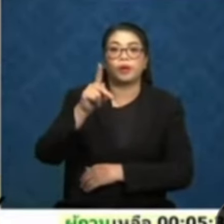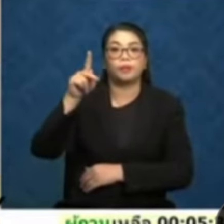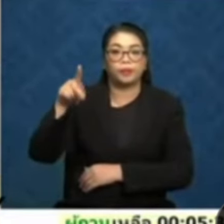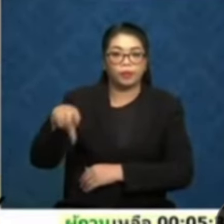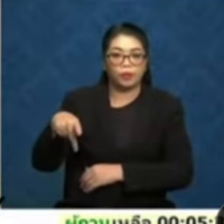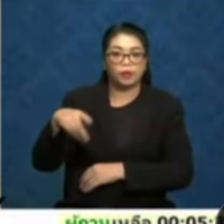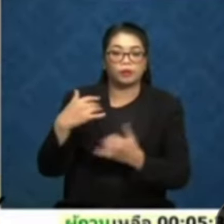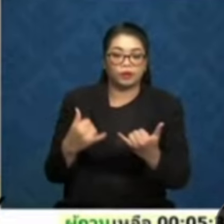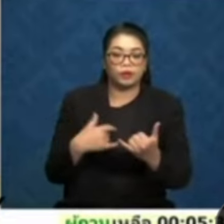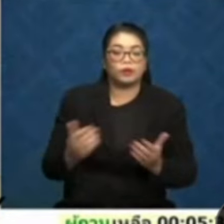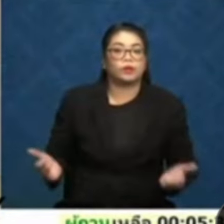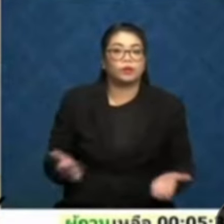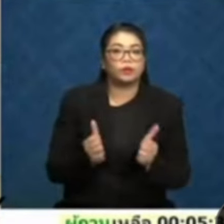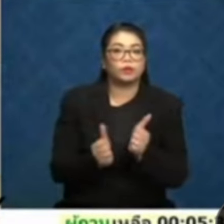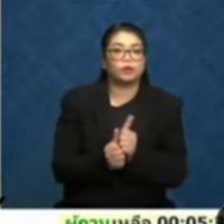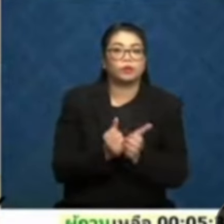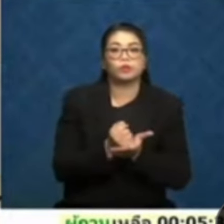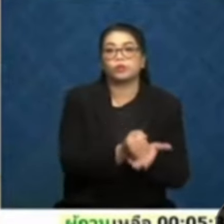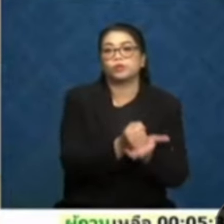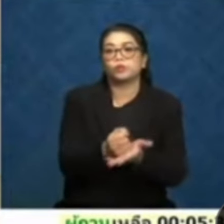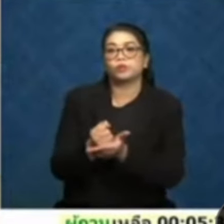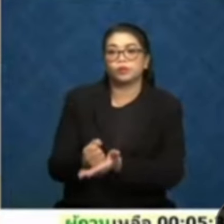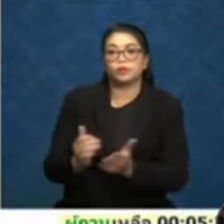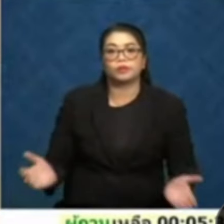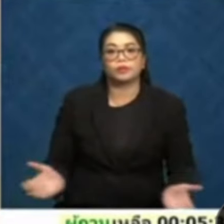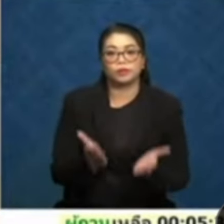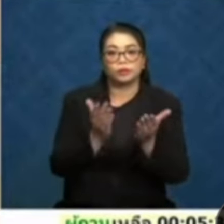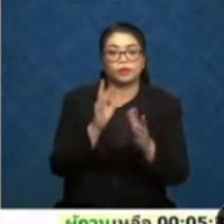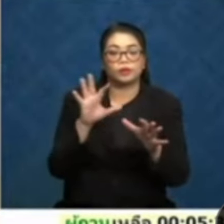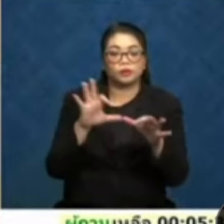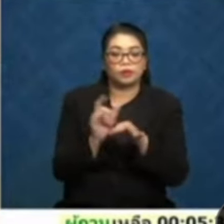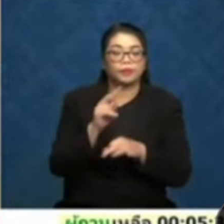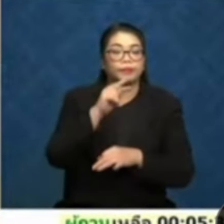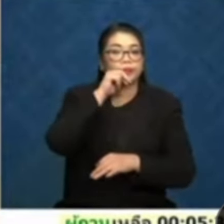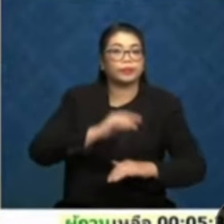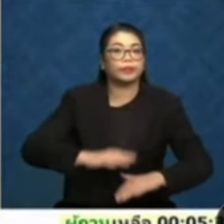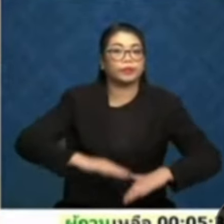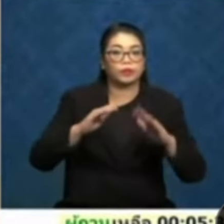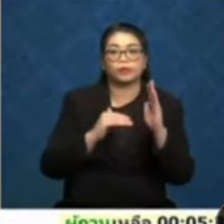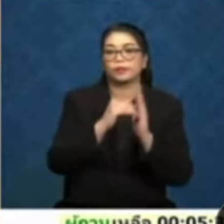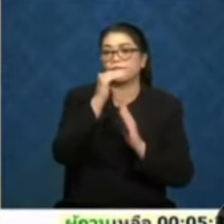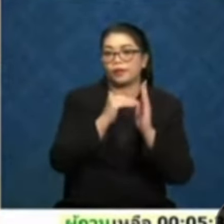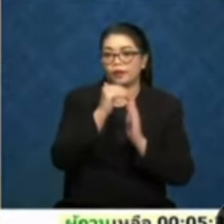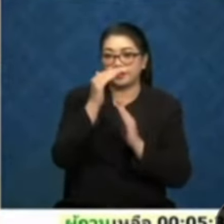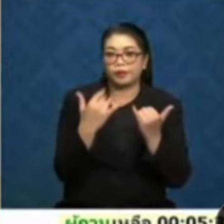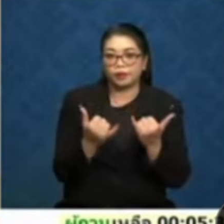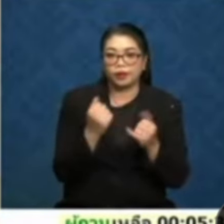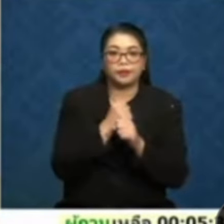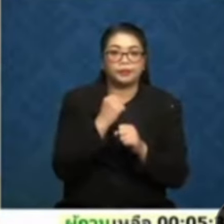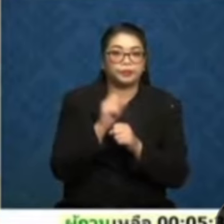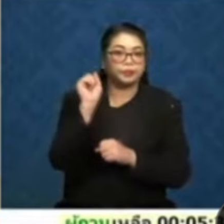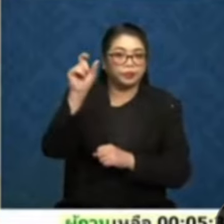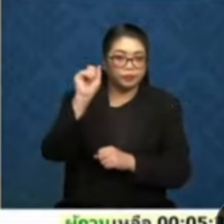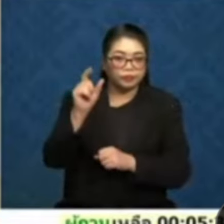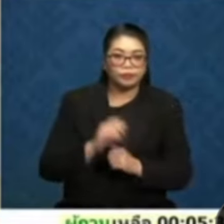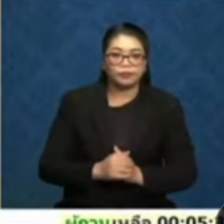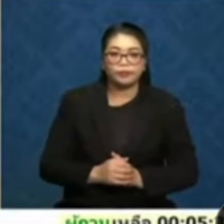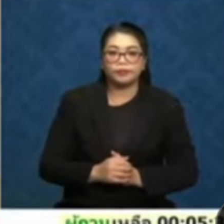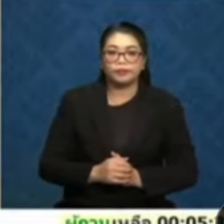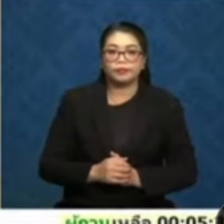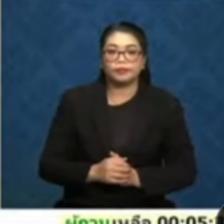และช่วยสนับสนุนในสถานการณ์น้ำท่วมที่เกิดขึ้นที่ภาคเหนือนะคะเราก็ทำแบบทันทีทัน